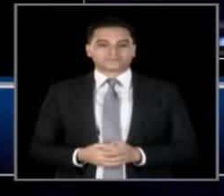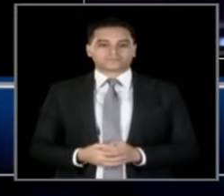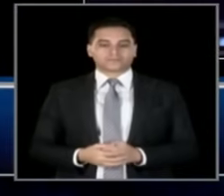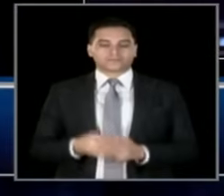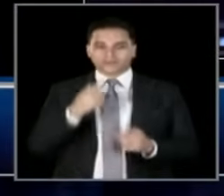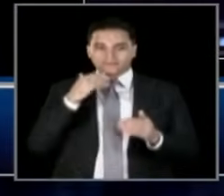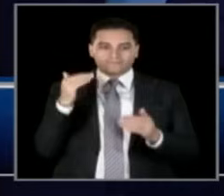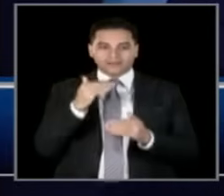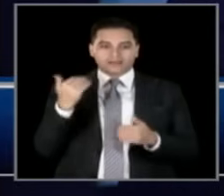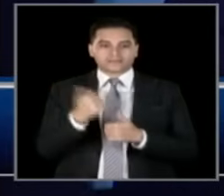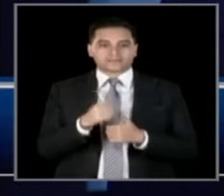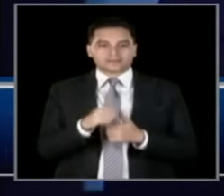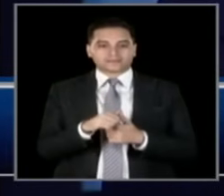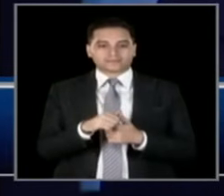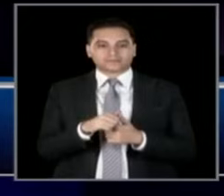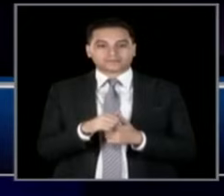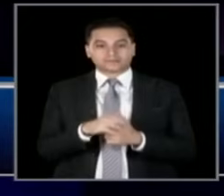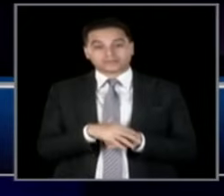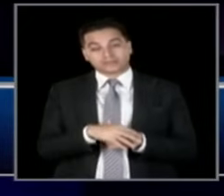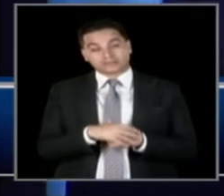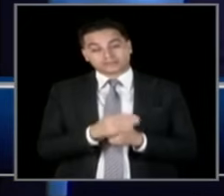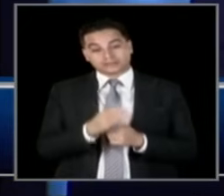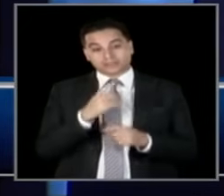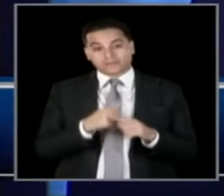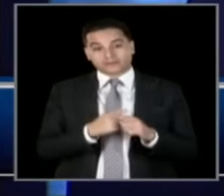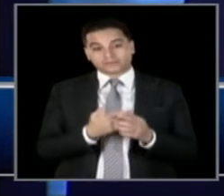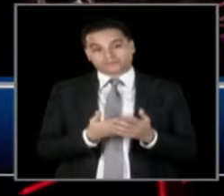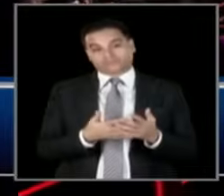فاد 396. إجابة خاطئة.